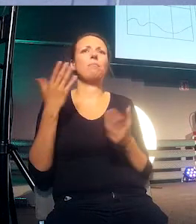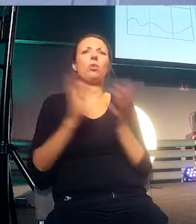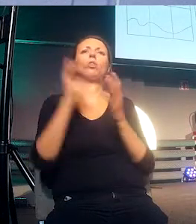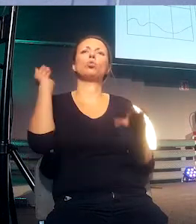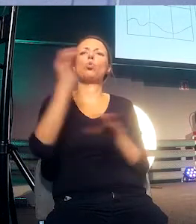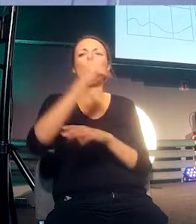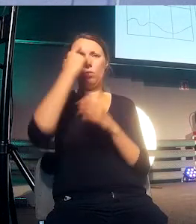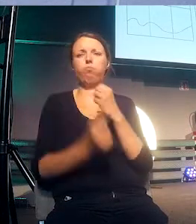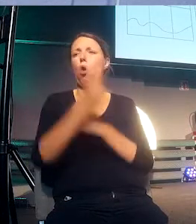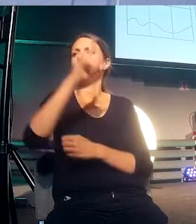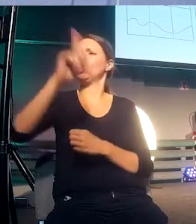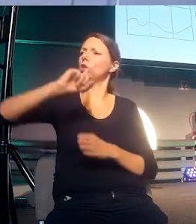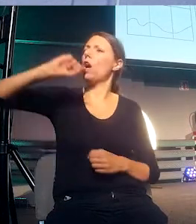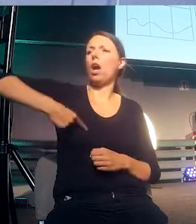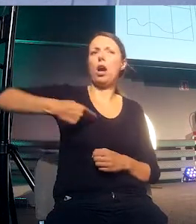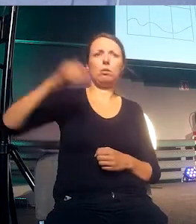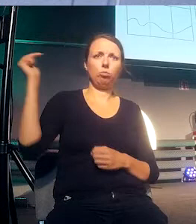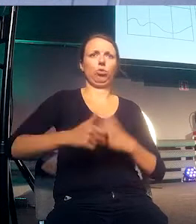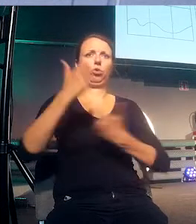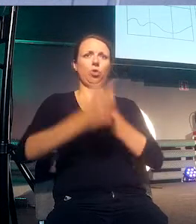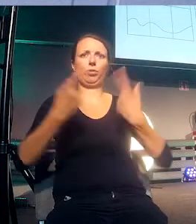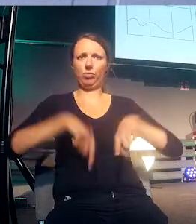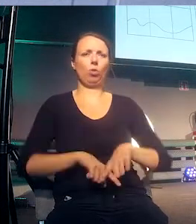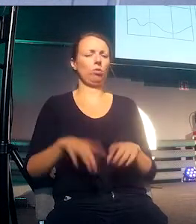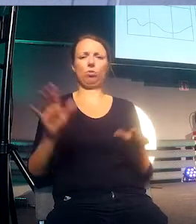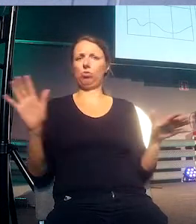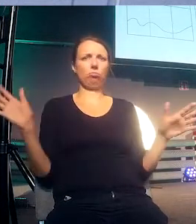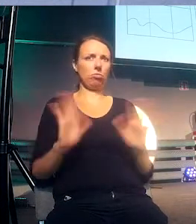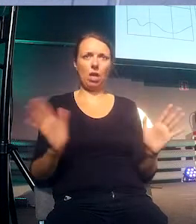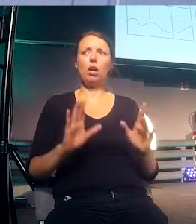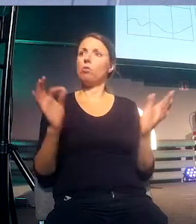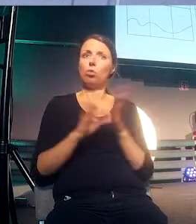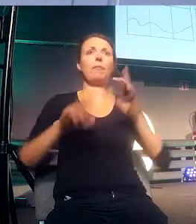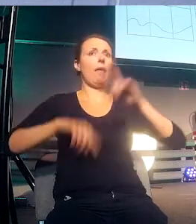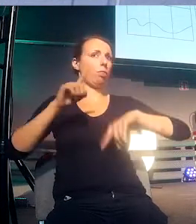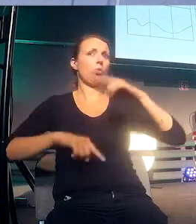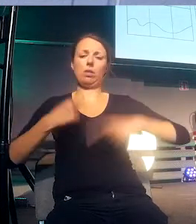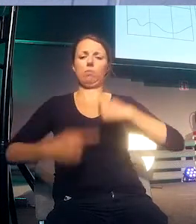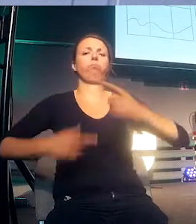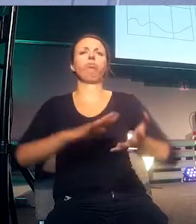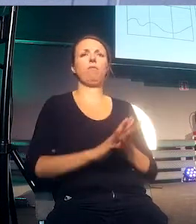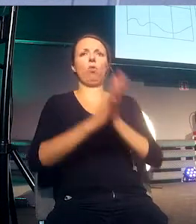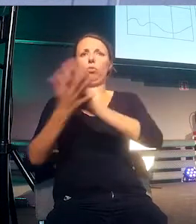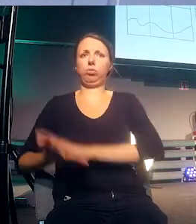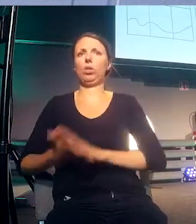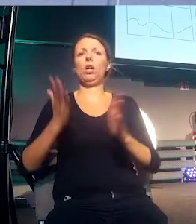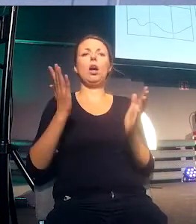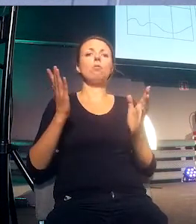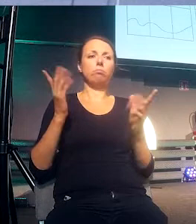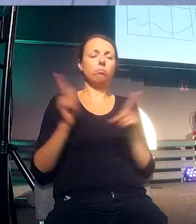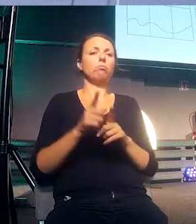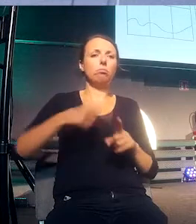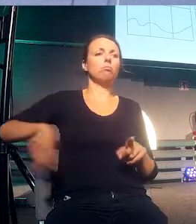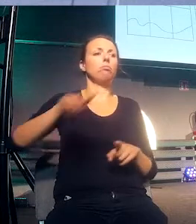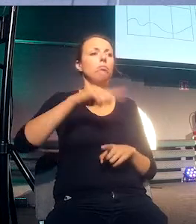pomysł kogoś, kto wymyślił tę metodę i kazał wszystkim tak pracować. To jest po prostu naturalna ewolucja związana z tym, jak